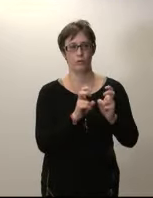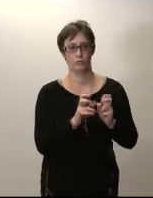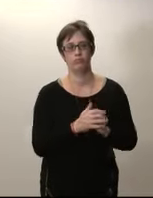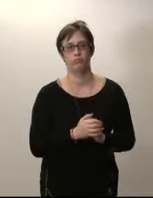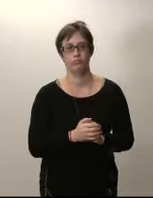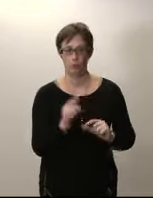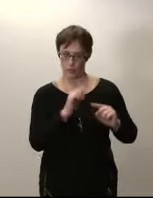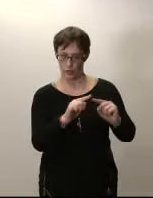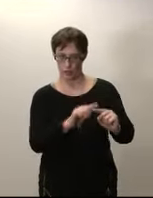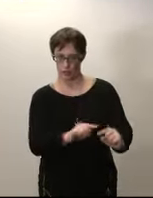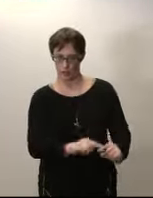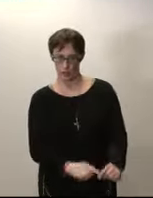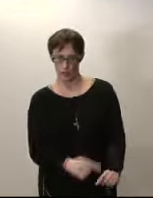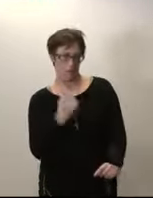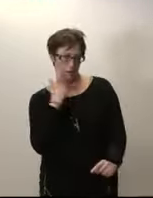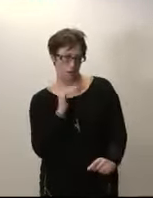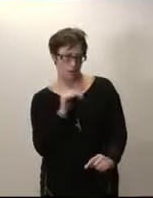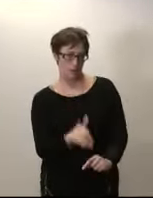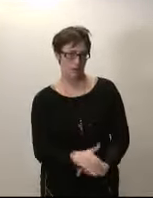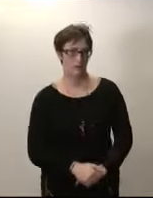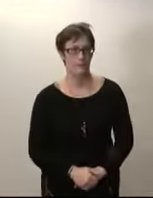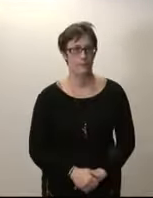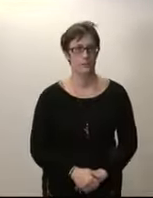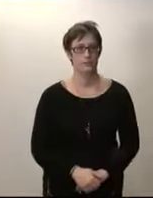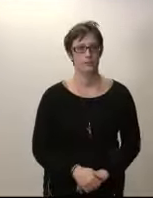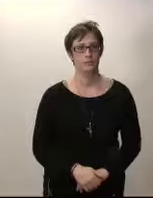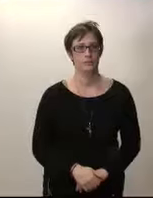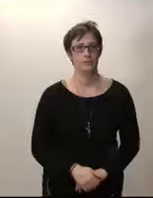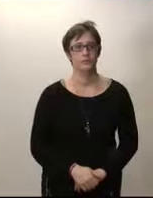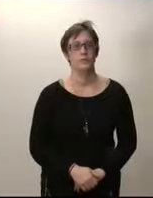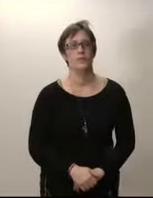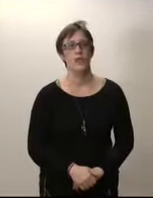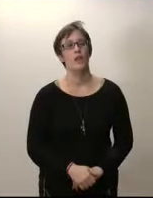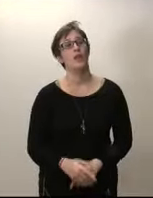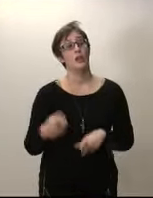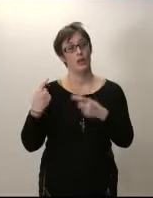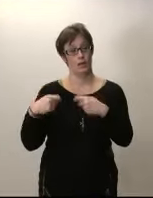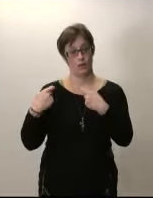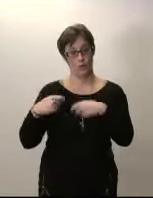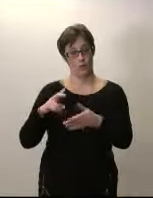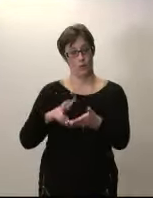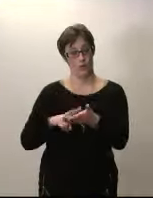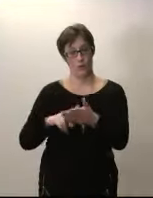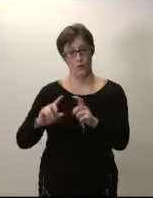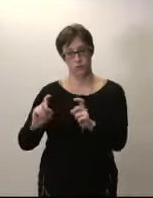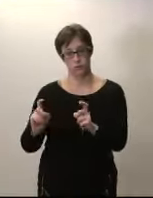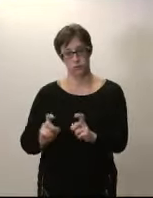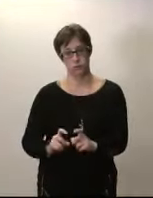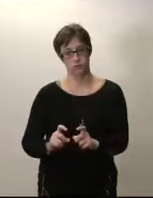sur des diapos ultérieurs. Et les dépenses réelles ont diminué d'environ